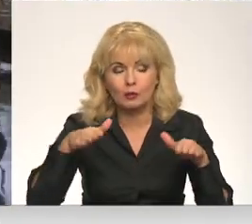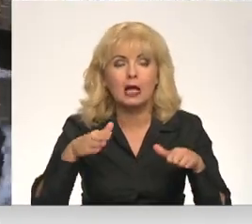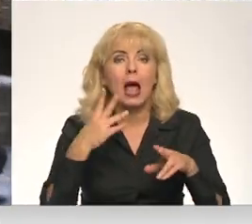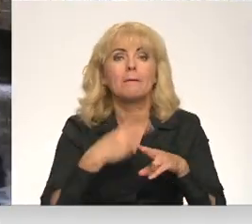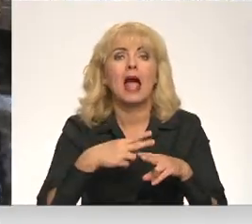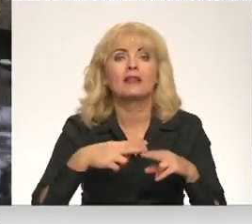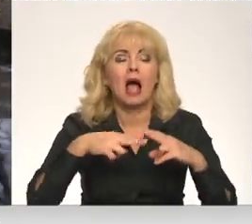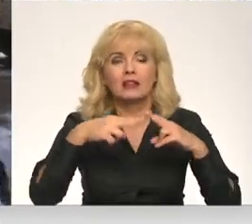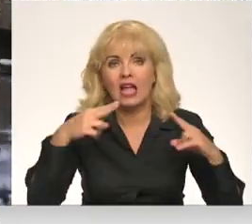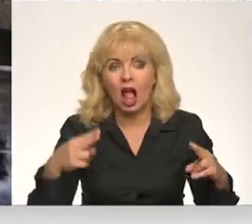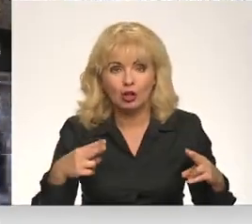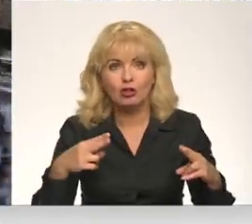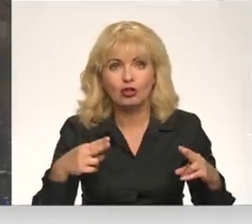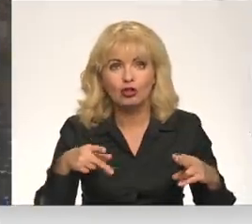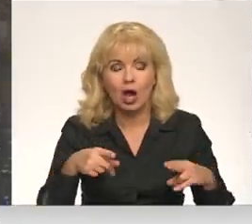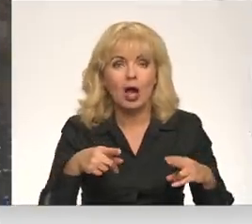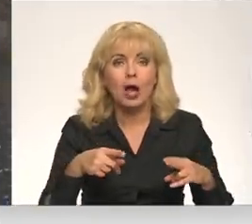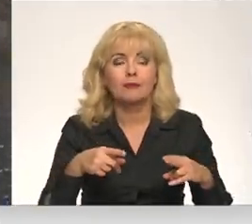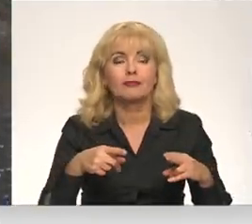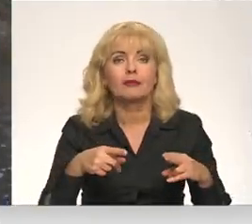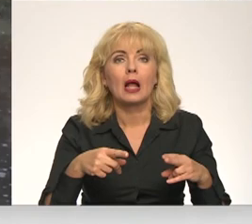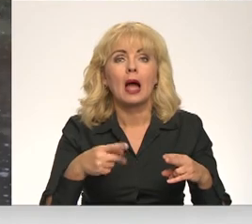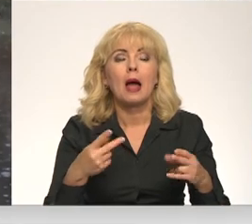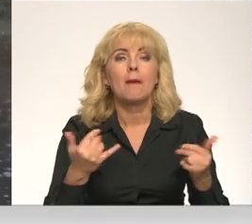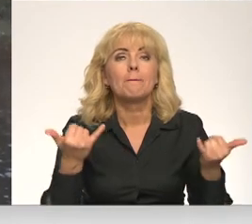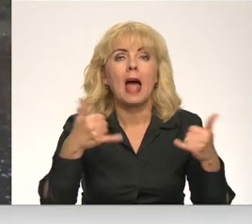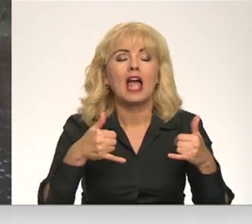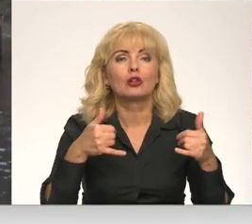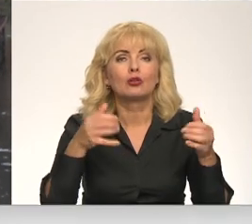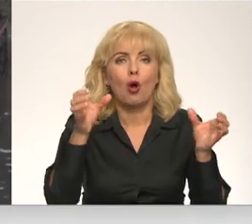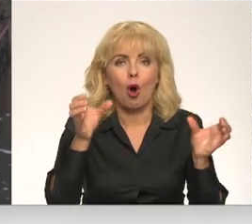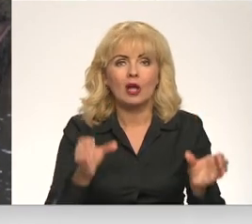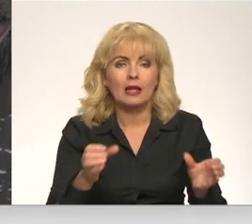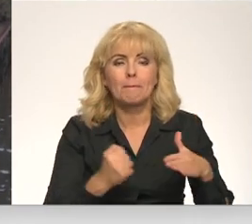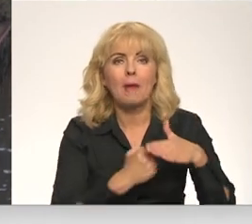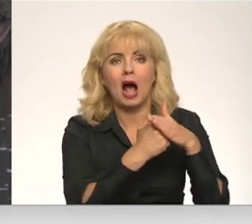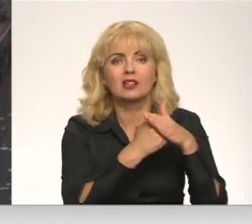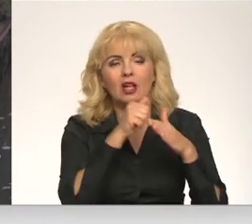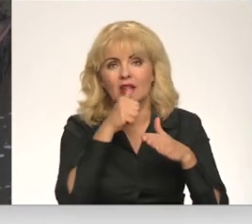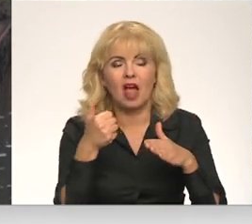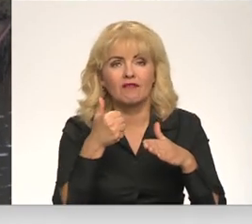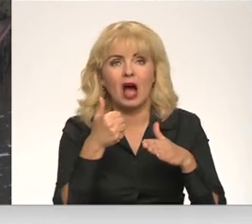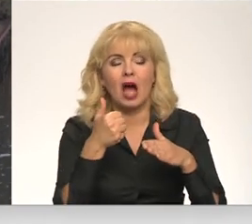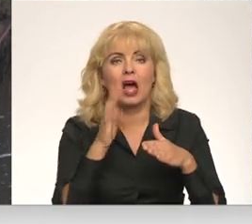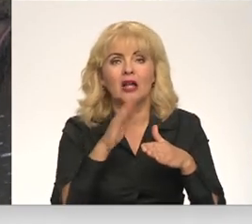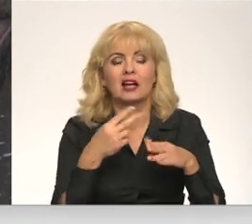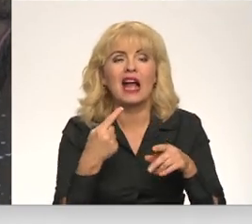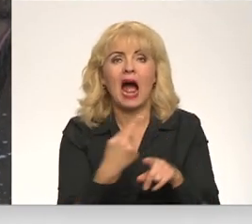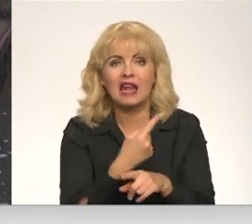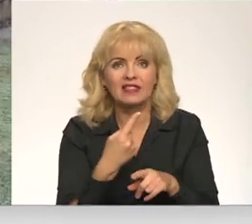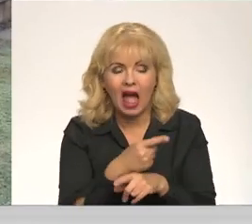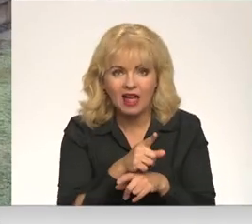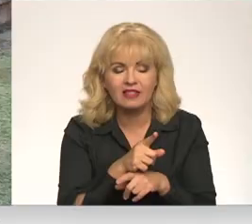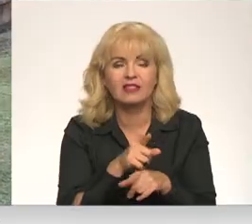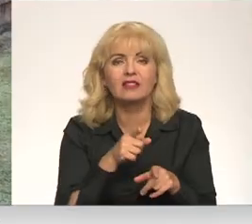tiltiņš uz betona palstiem, vai nekā tas tam tur skāde nevar būt nodarīta. Ja? Tā, tā. Nu, jāskatās, kas ar otru tiltiņu